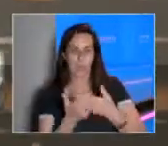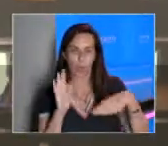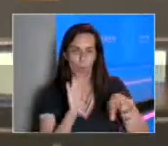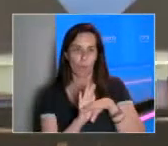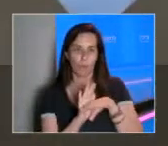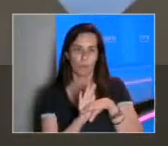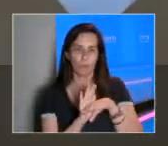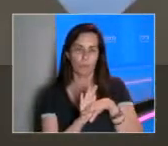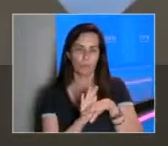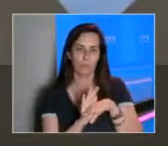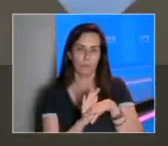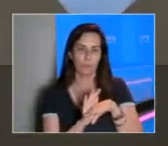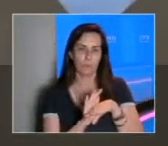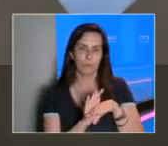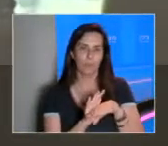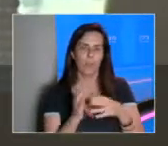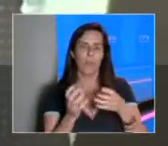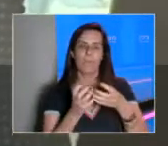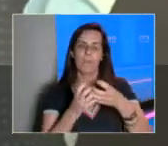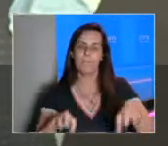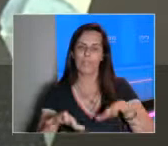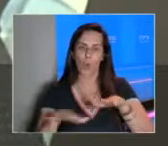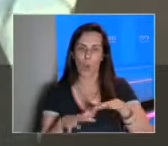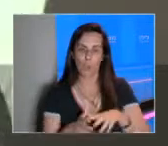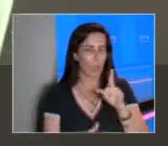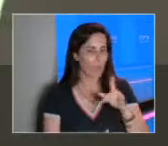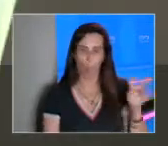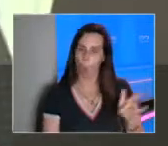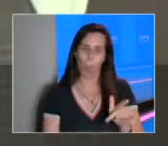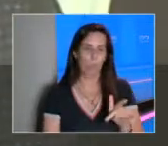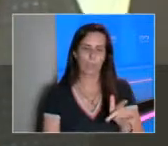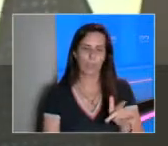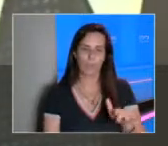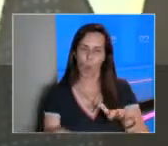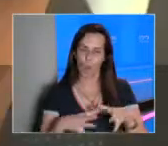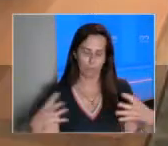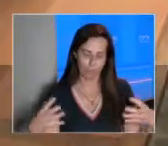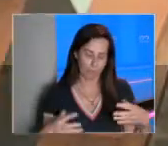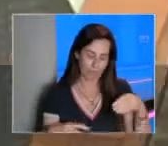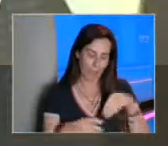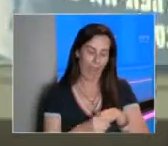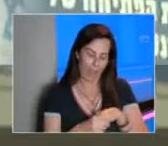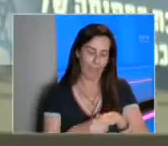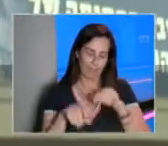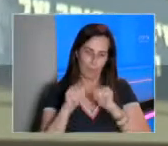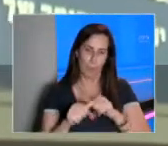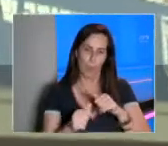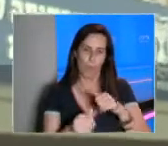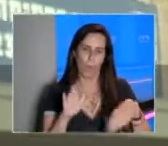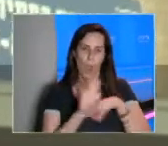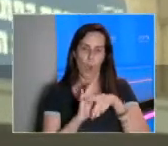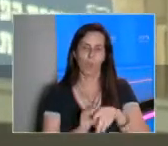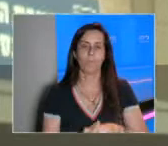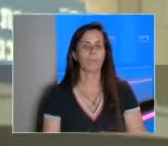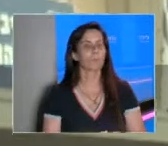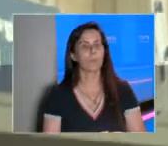חוק שאת יודעת, מפצלת את הקואליציה, אבל האופוזיציה והקואליציה, חלק מהקואליציה, הלכו יחד יד ביד